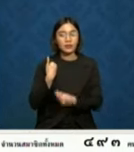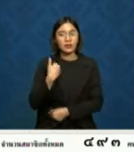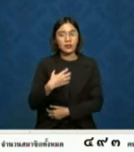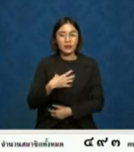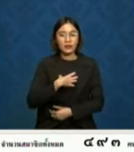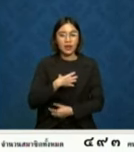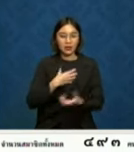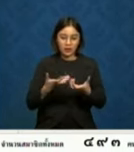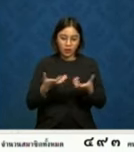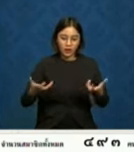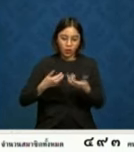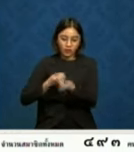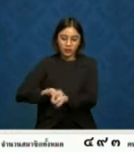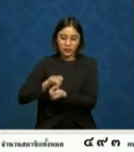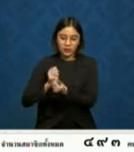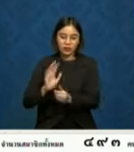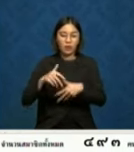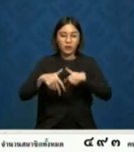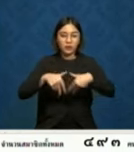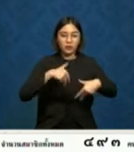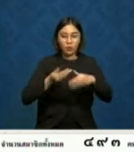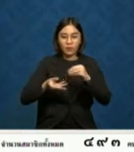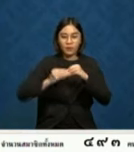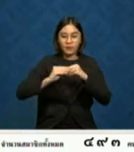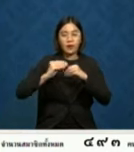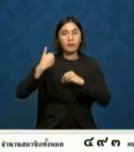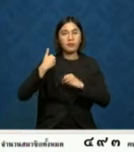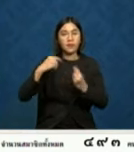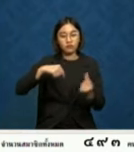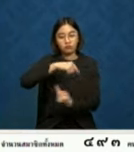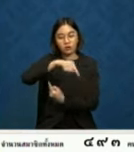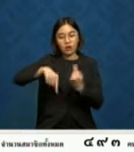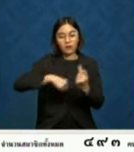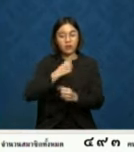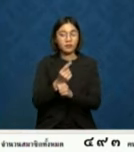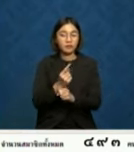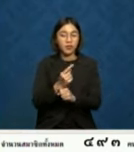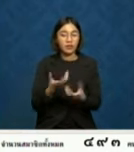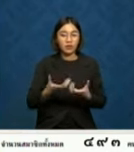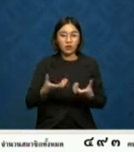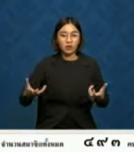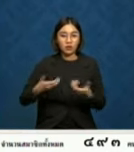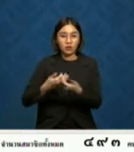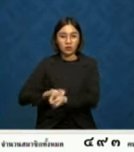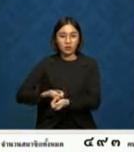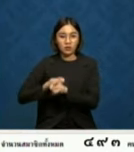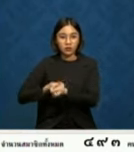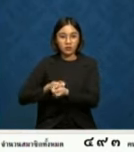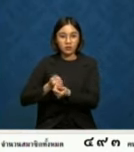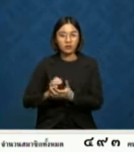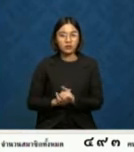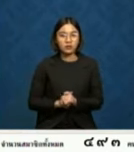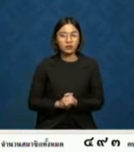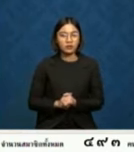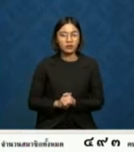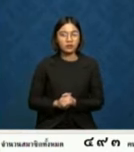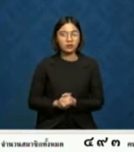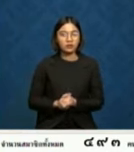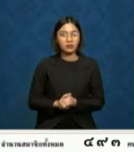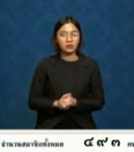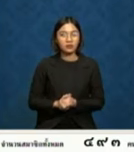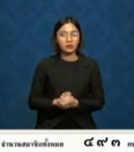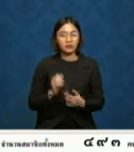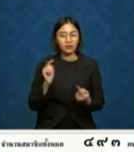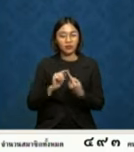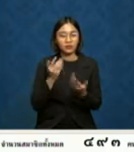ราคาสินค้าเกษตรของพี่น้องประชาชนเพิ่มสูงขึ้นในรอบปีที่ผ่านมาสินค้าเกษตรโดยเฉลี่ยโดยรวมนะครับมี